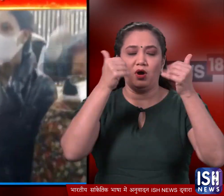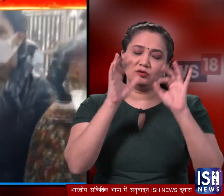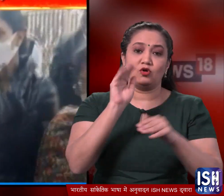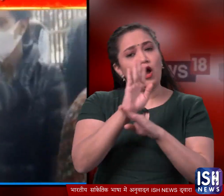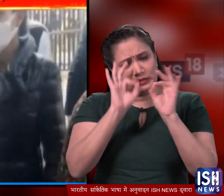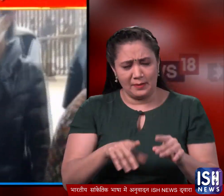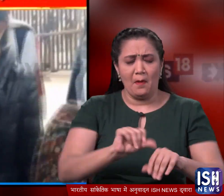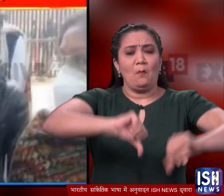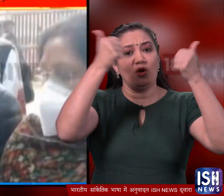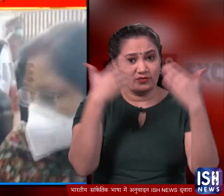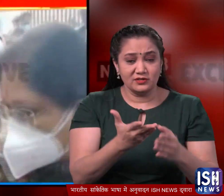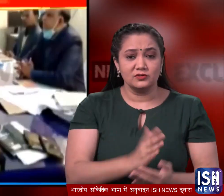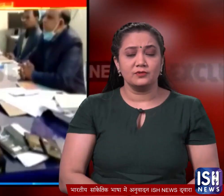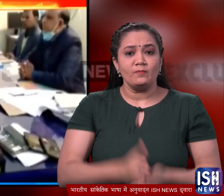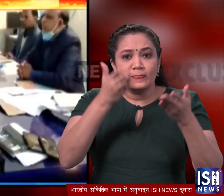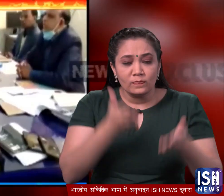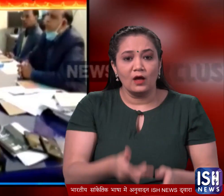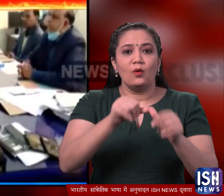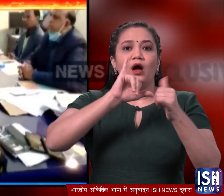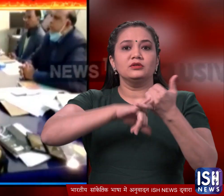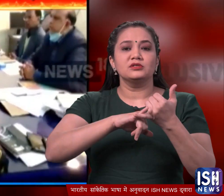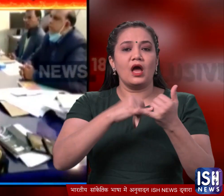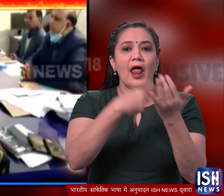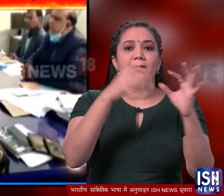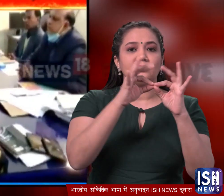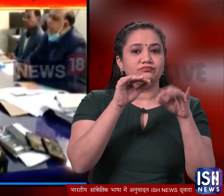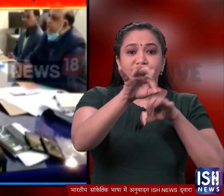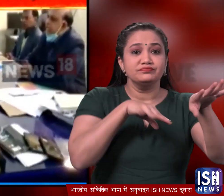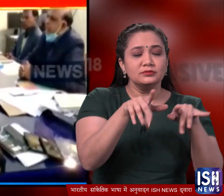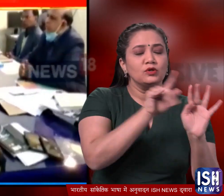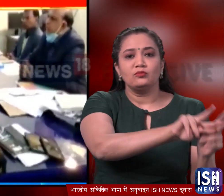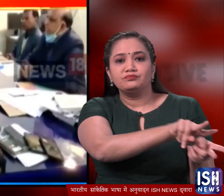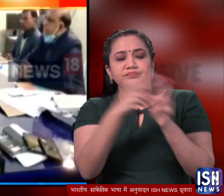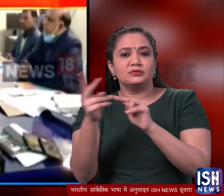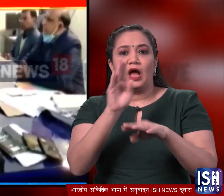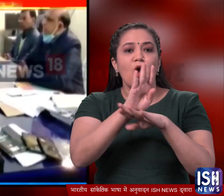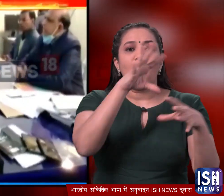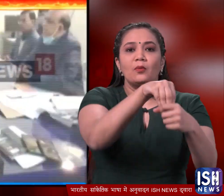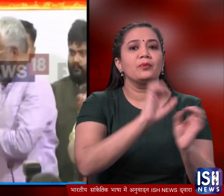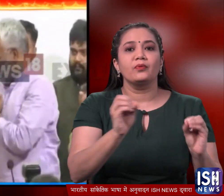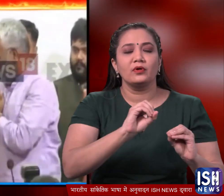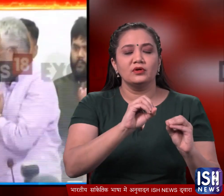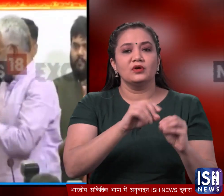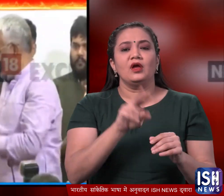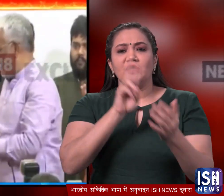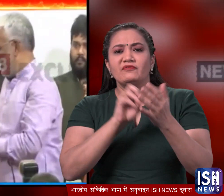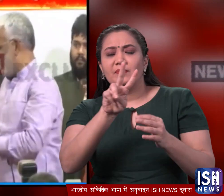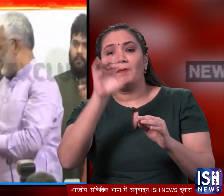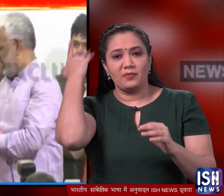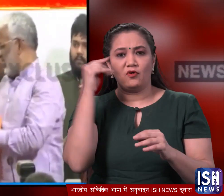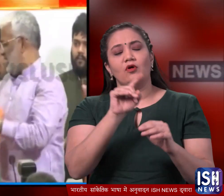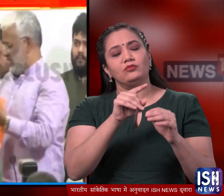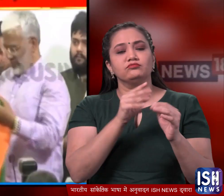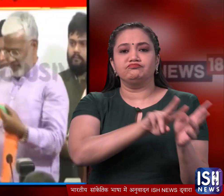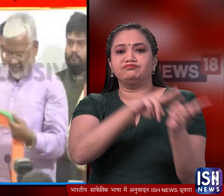ने कांग्रेस के टिकट पर बड़ी जीत दर्ज की थी। लेकिन इस बार अदिति सिंह रायबरेली सदर सीट पर हाथ के साथ नहीं है। वो पिछले साल नवंबर